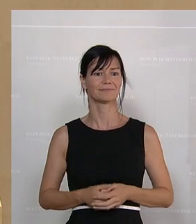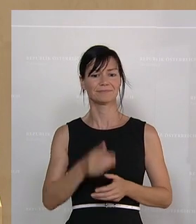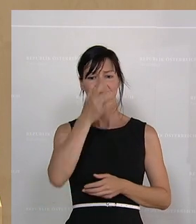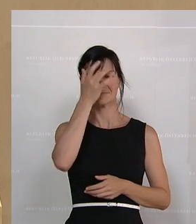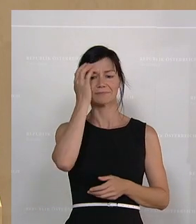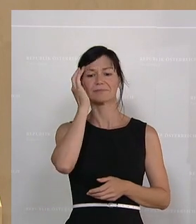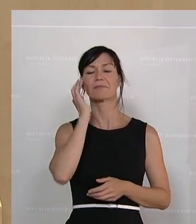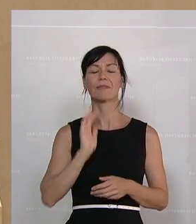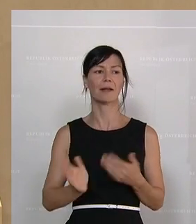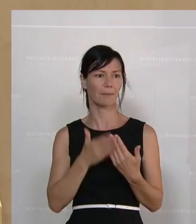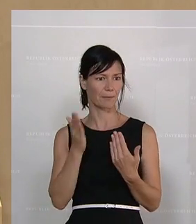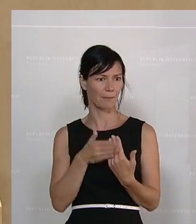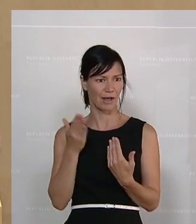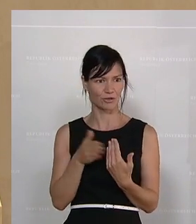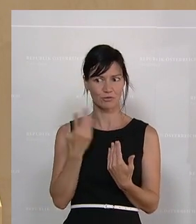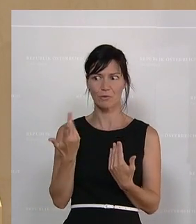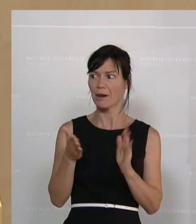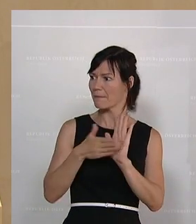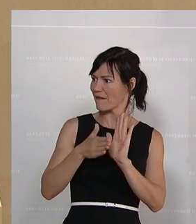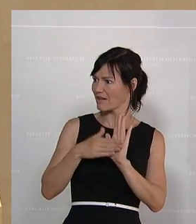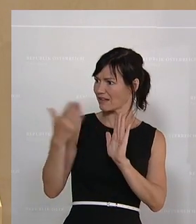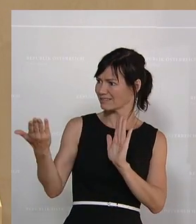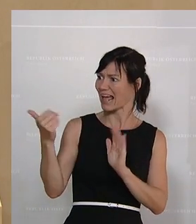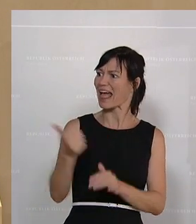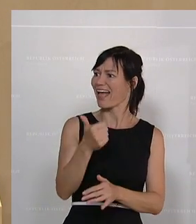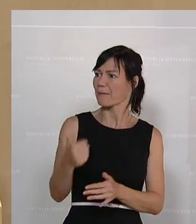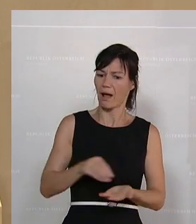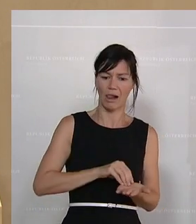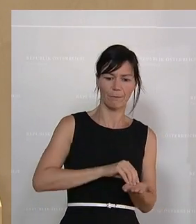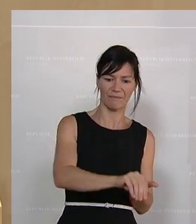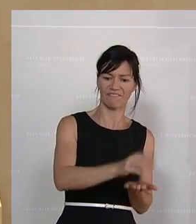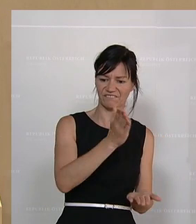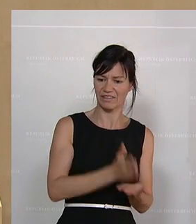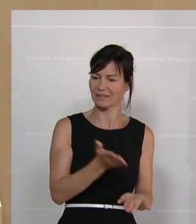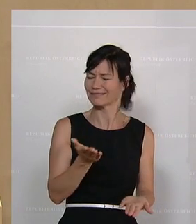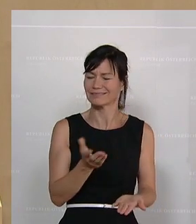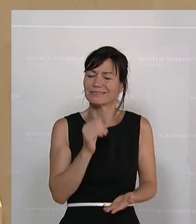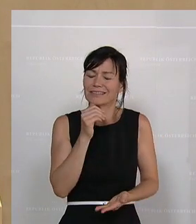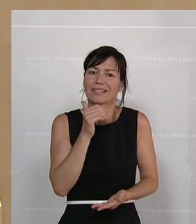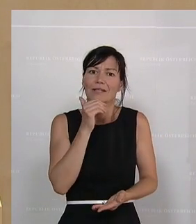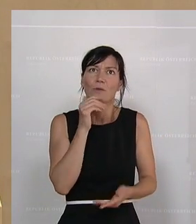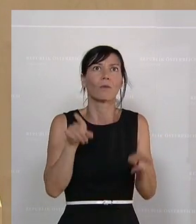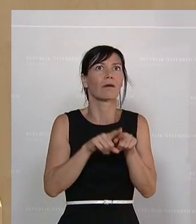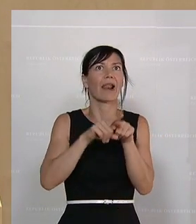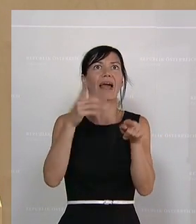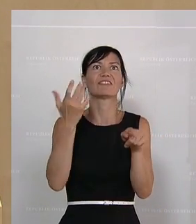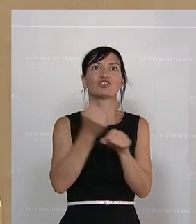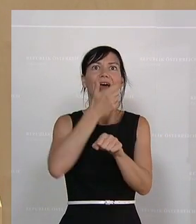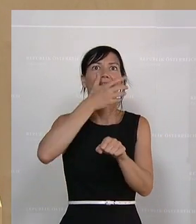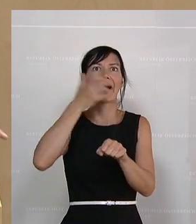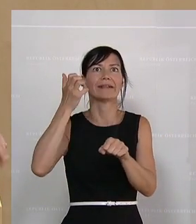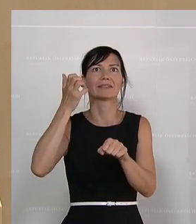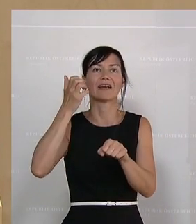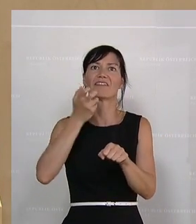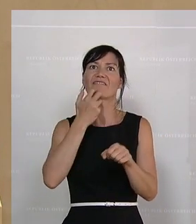dieses beispiel eine zeigt dass ihre einmalzahlungen ein tropfen auf dem heißen stein sind und wenn der kanzler heute da wäre dann würde ich ihm